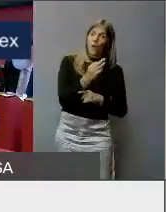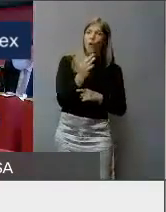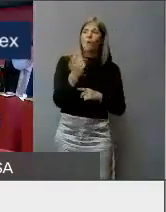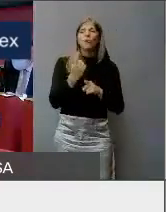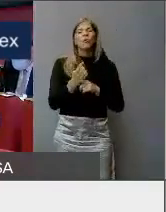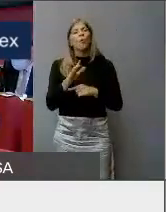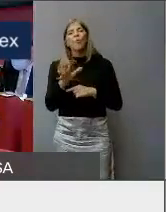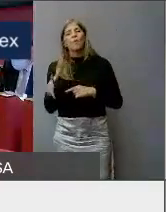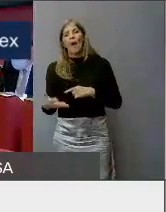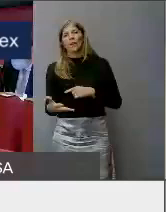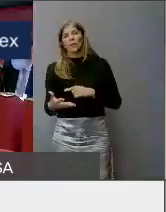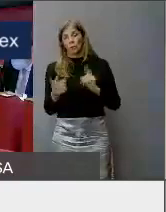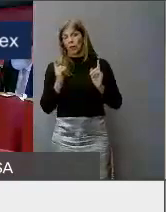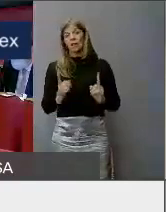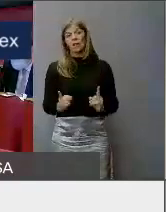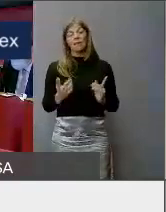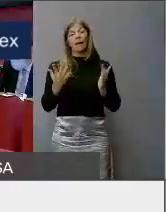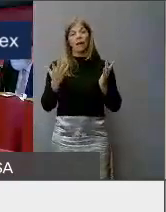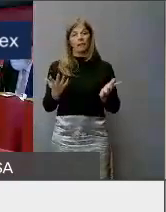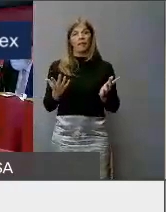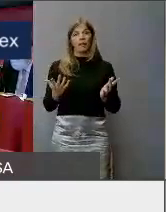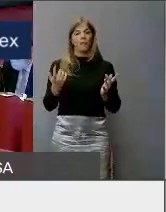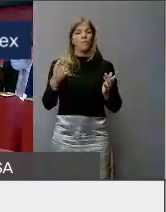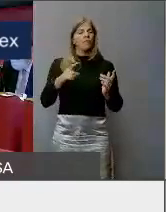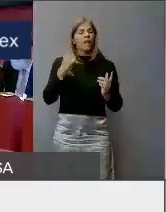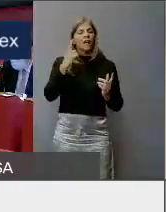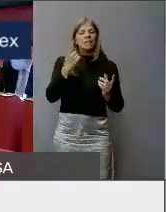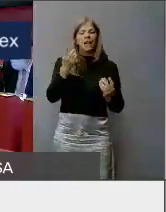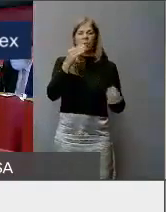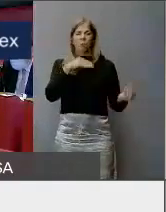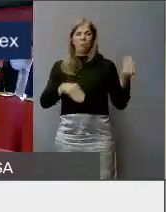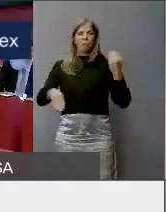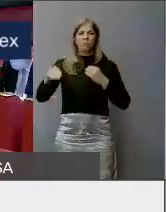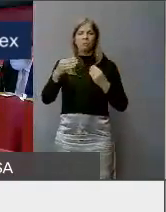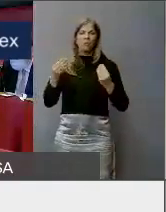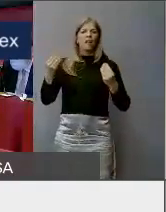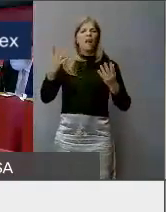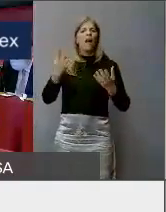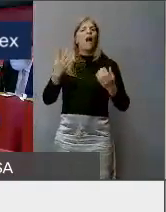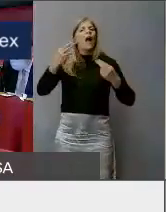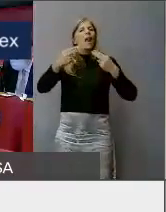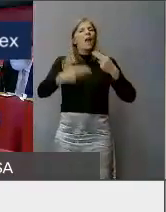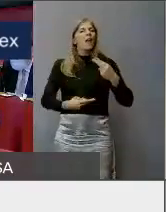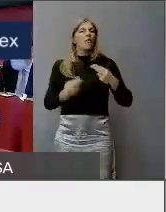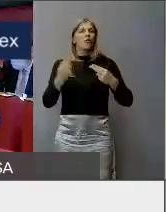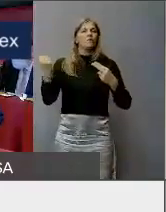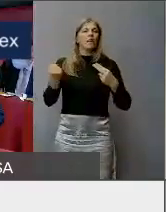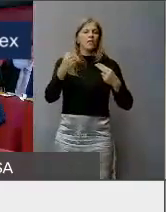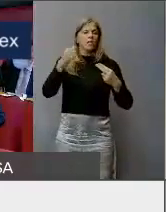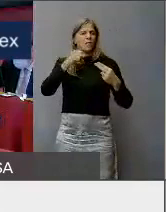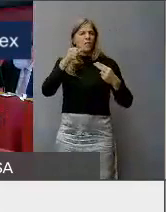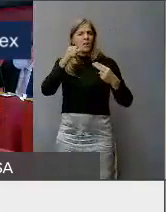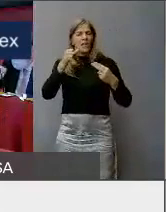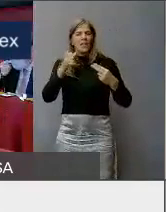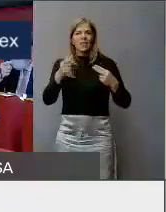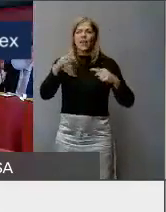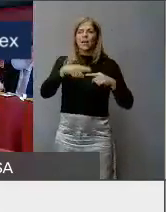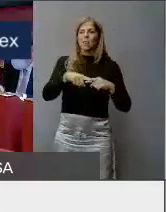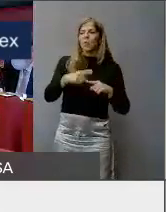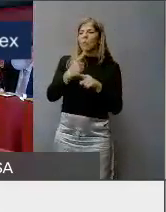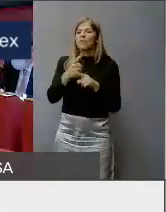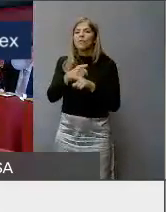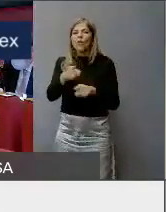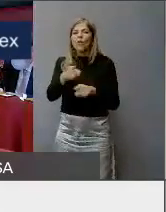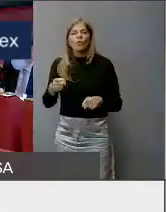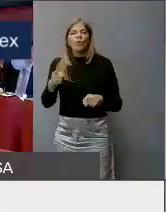perché se si pres e si danno come dire illusioni su servizi che non ci sono e non si guarda a quello che serve si rischia ad avere un po di non